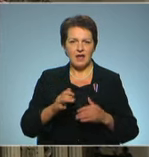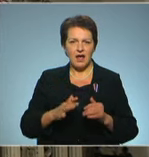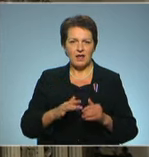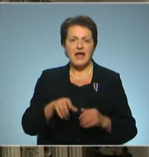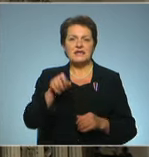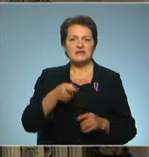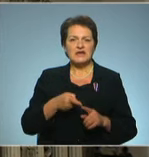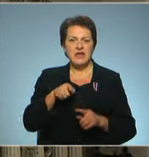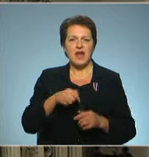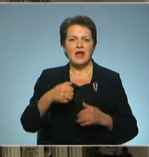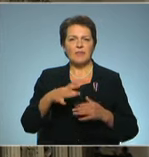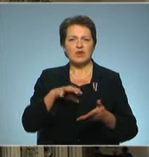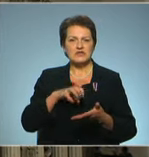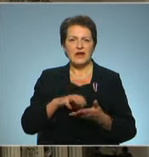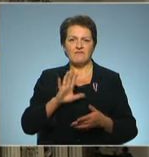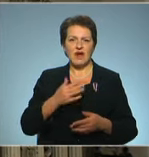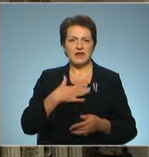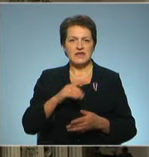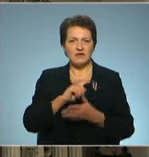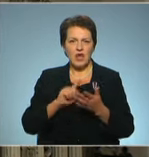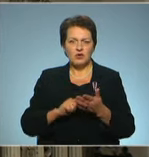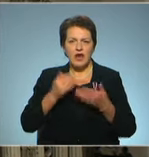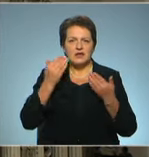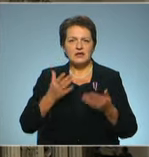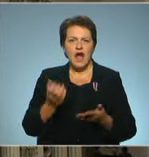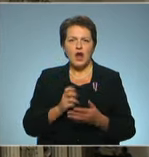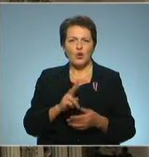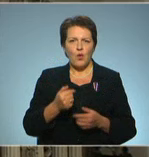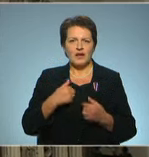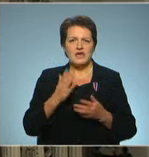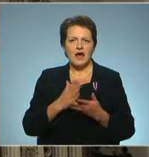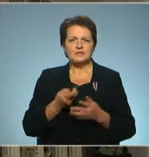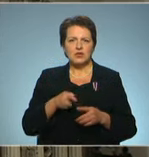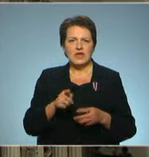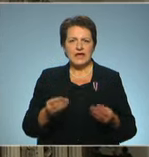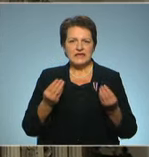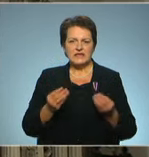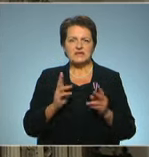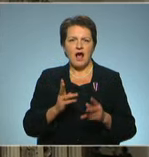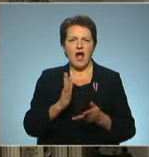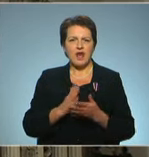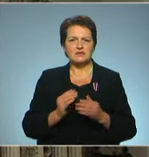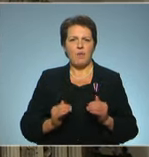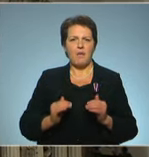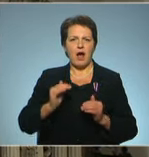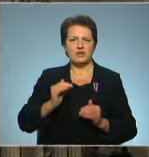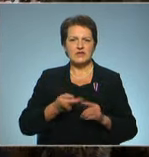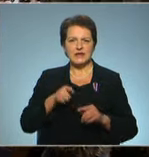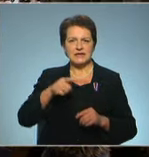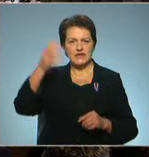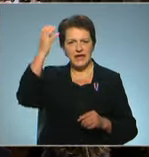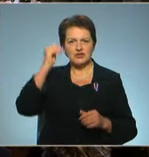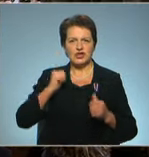prostenī varētu sev jautāt, nez ar ko es esmu tik izcils, ka esmu paaugstināts tik ķēnišķīgā godā.